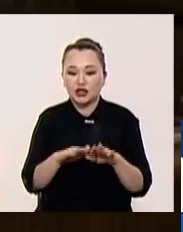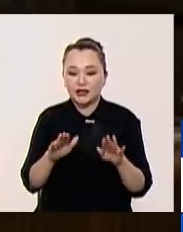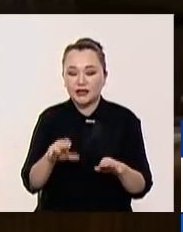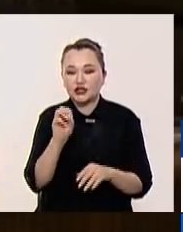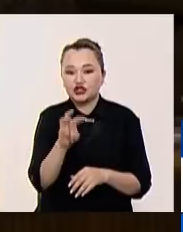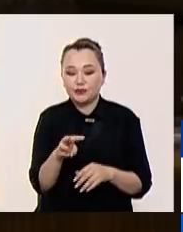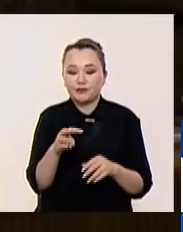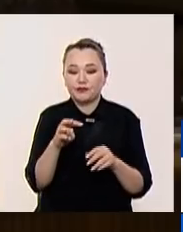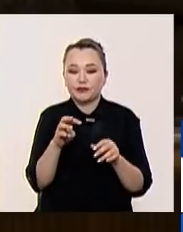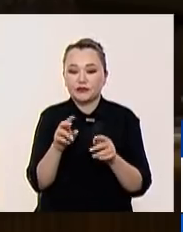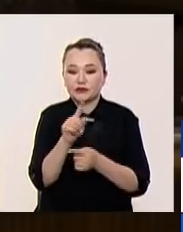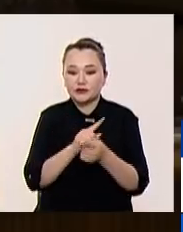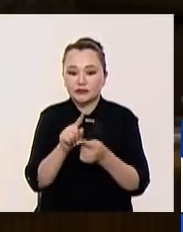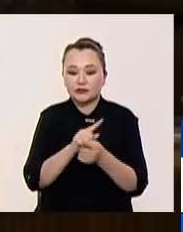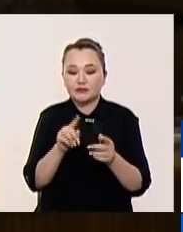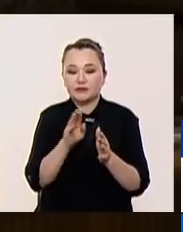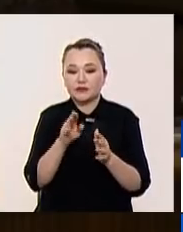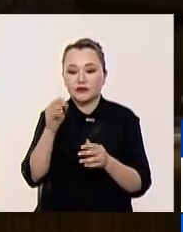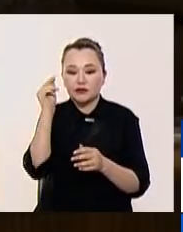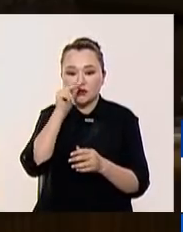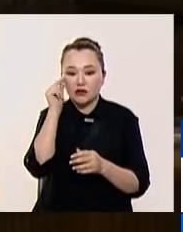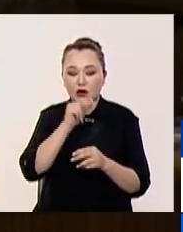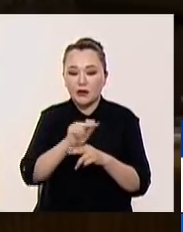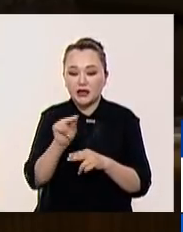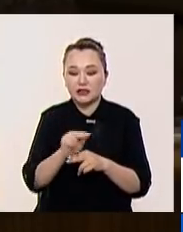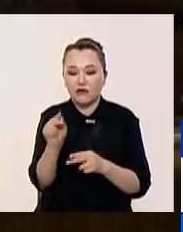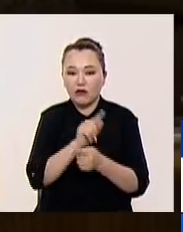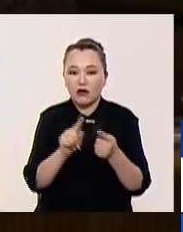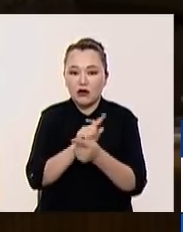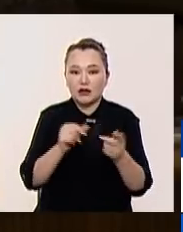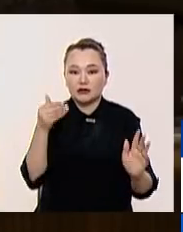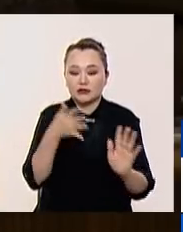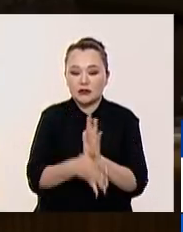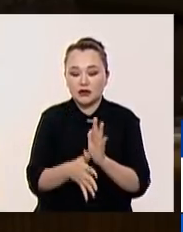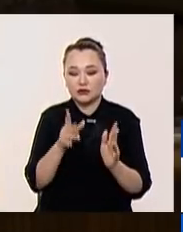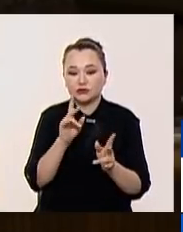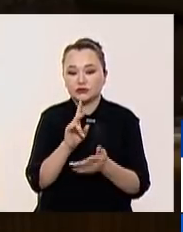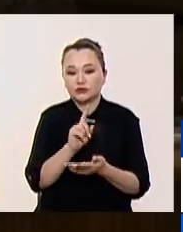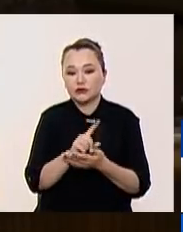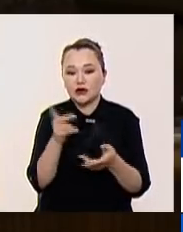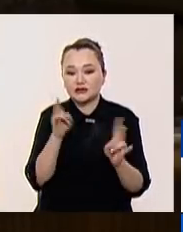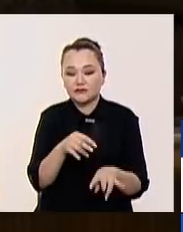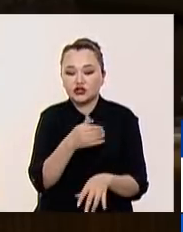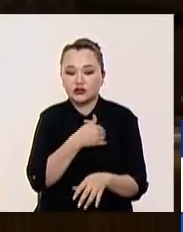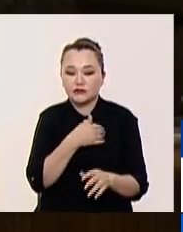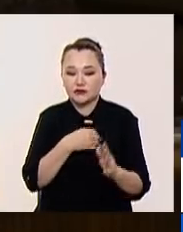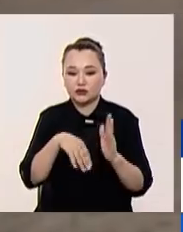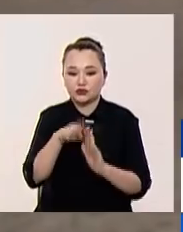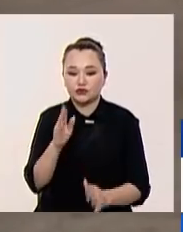нежели реформирование бесконечной системы образования, которая, в общем-то, опять-таки оставляет желать